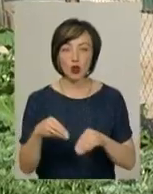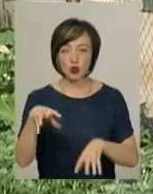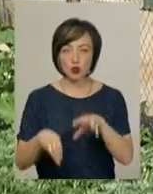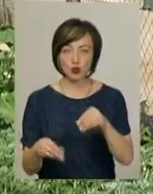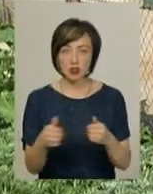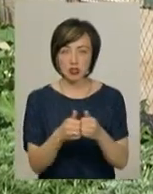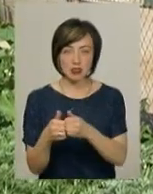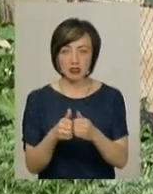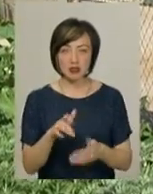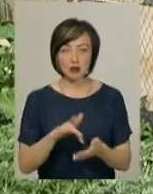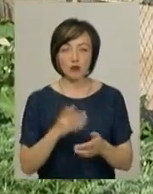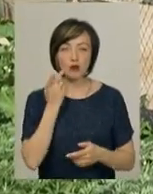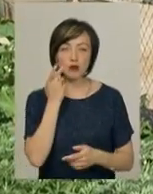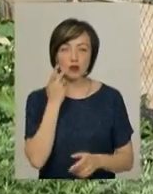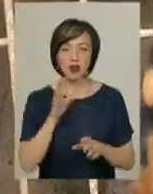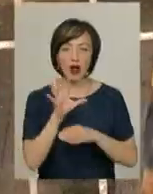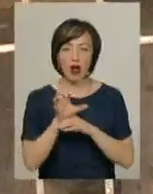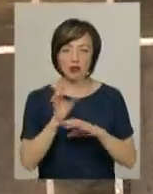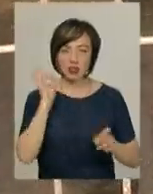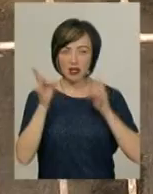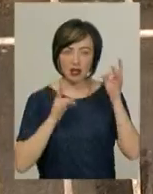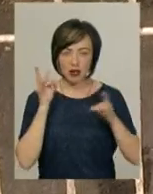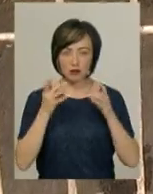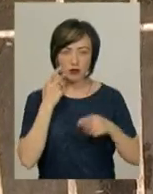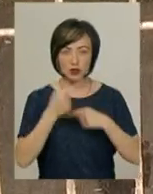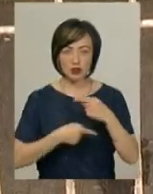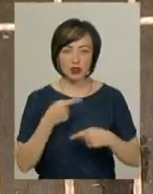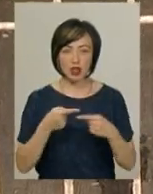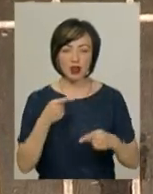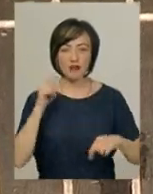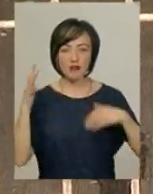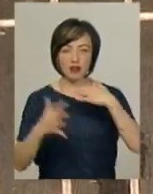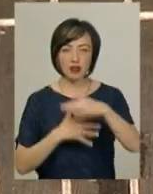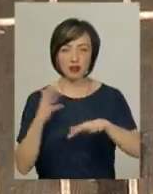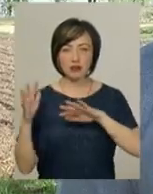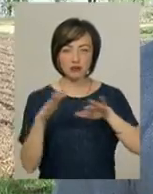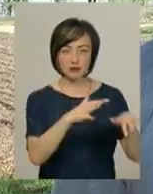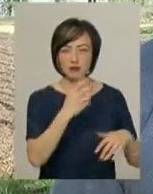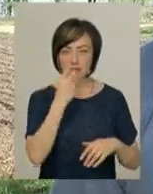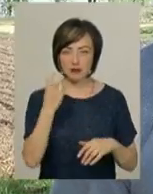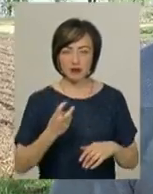центром. Постоянний гавкіт, постоянний лемент. Якщо вітер туди дує, то туди він йде